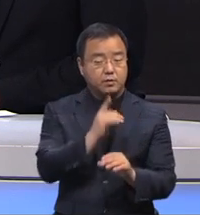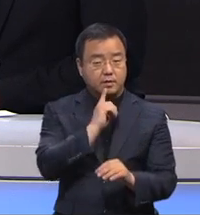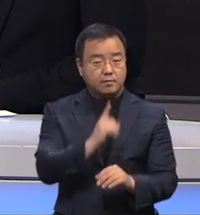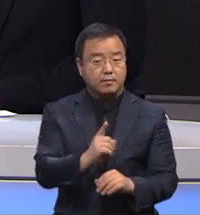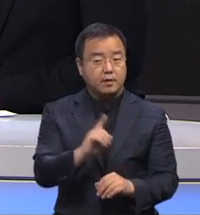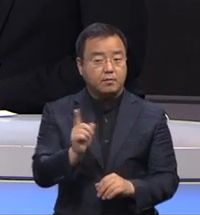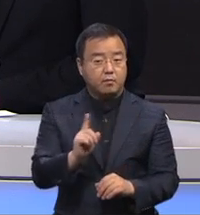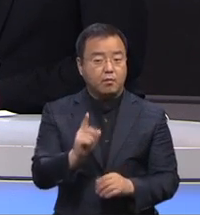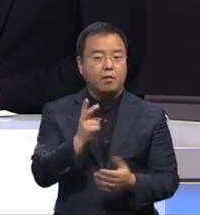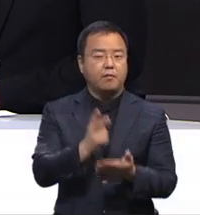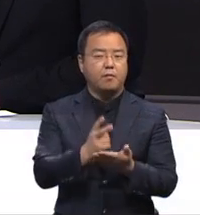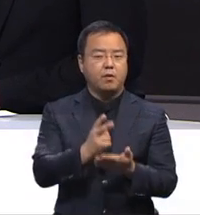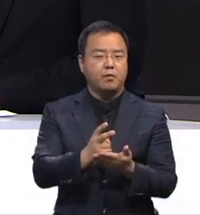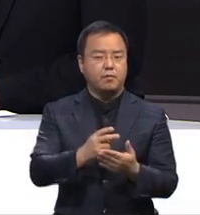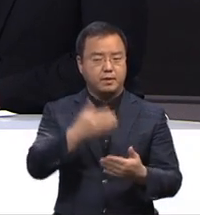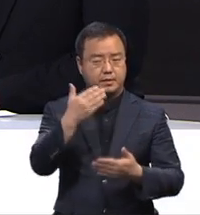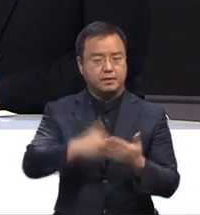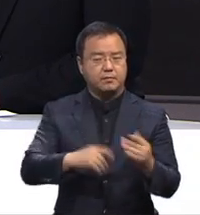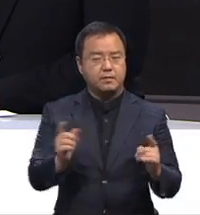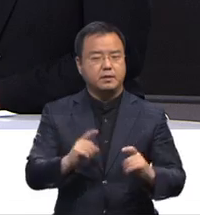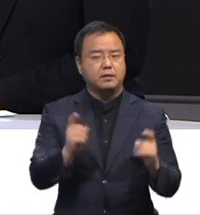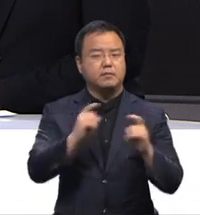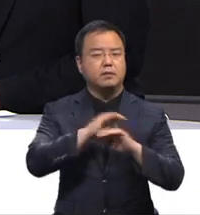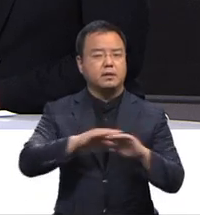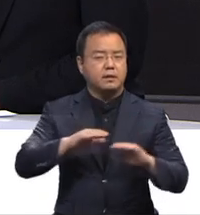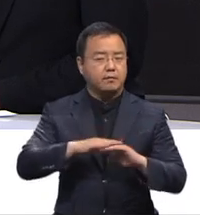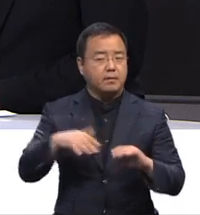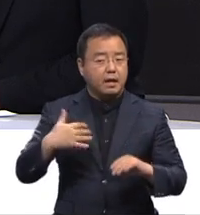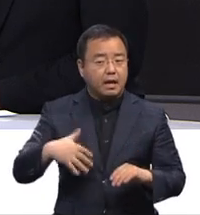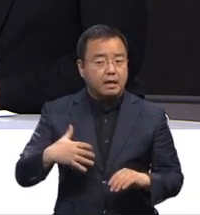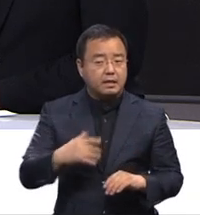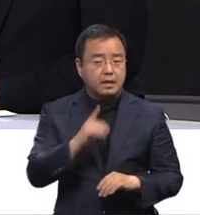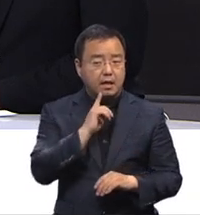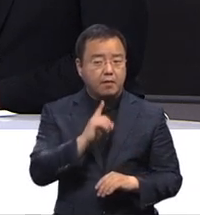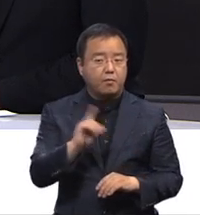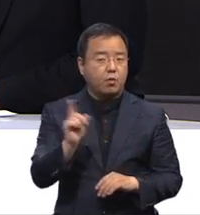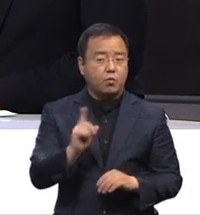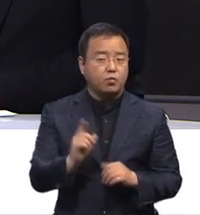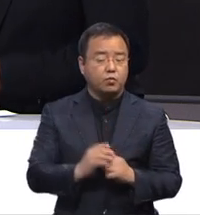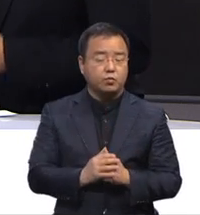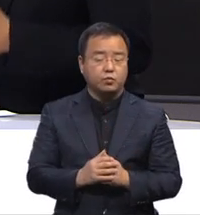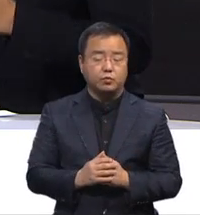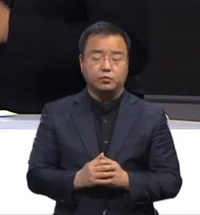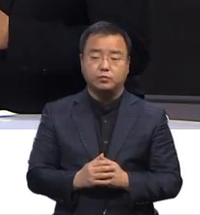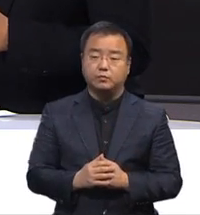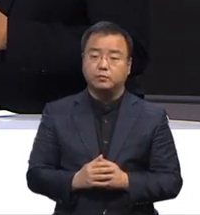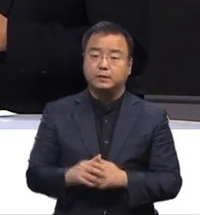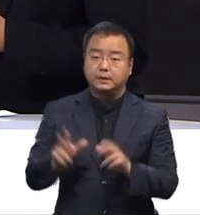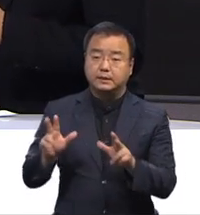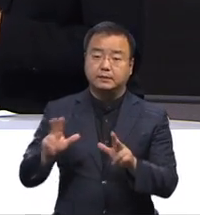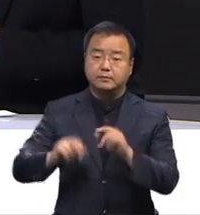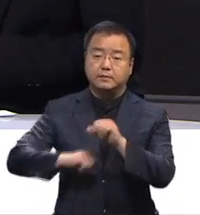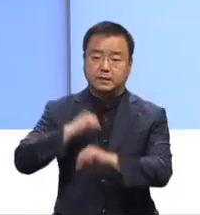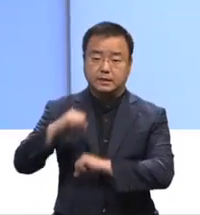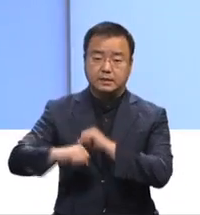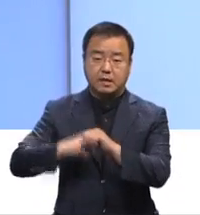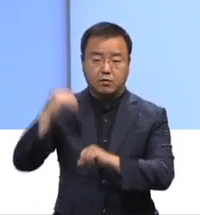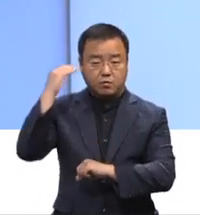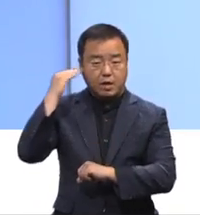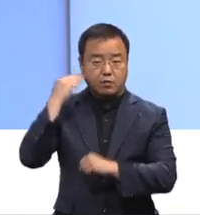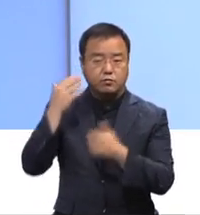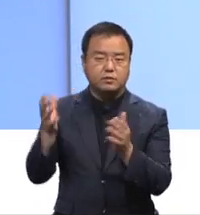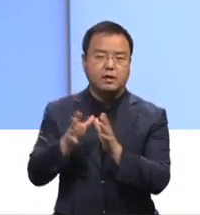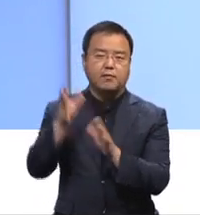결국 법안에 남아있는 쟁점 들의 해결이 잘 되지 않았다는 얘기인데 어떤 쟁점 들이 부딪히고 있는 지금도 자유 한국 땅이 합의를